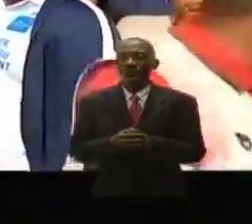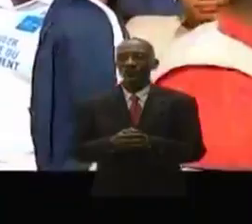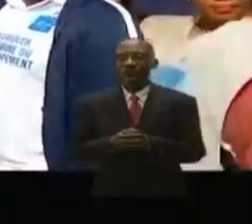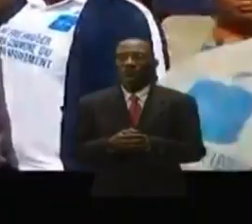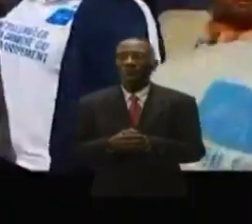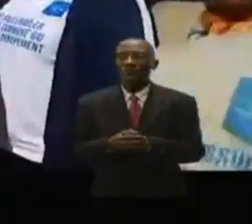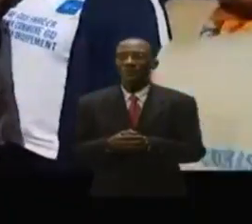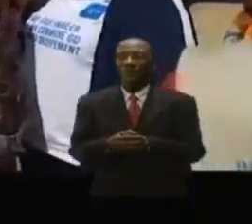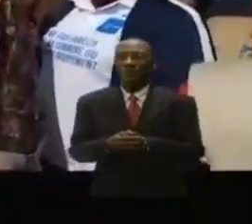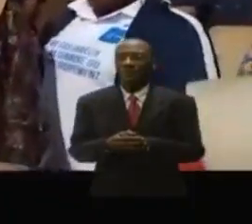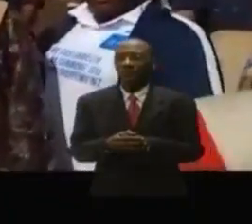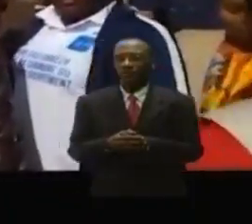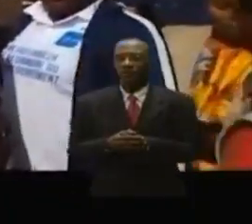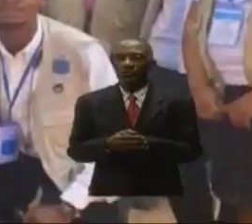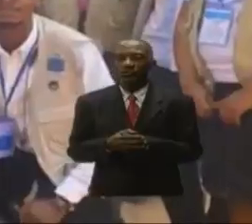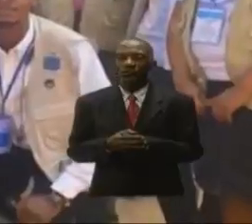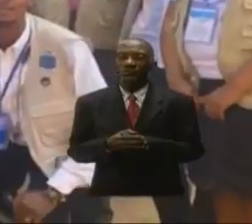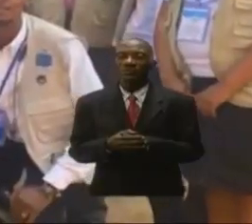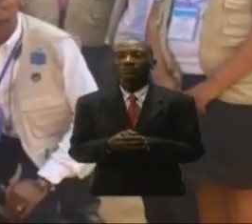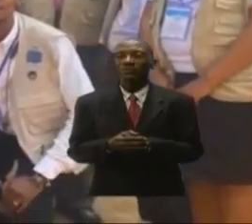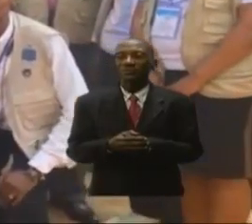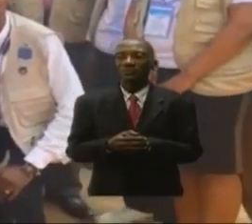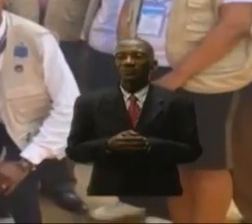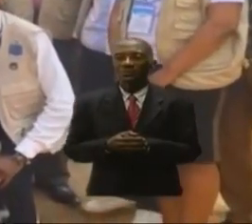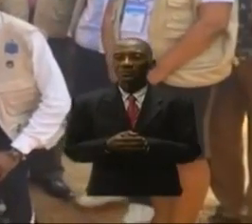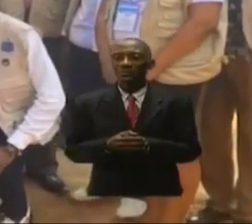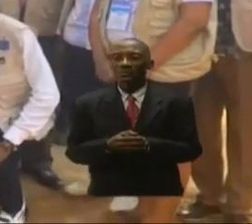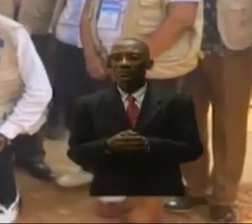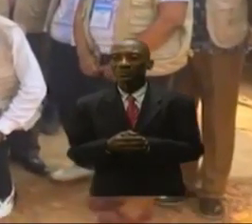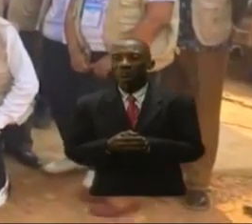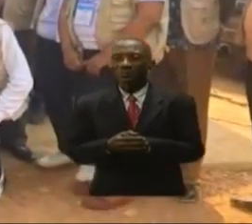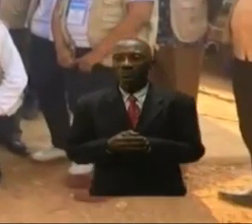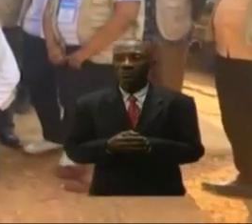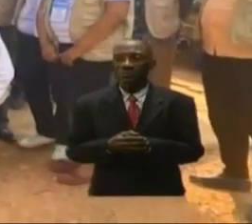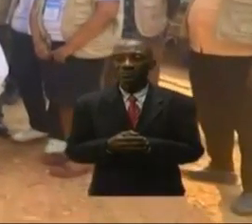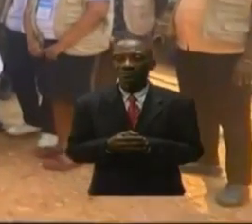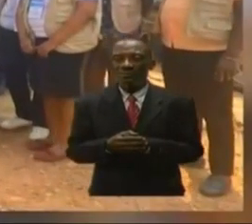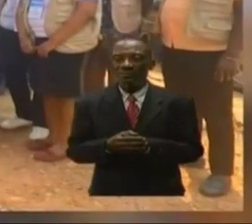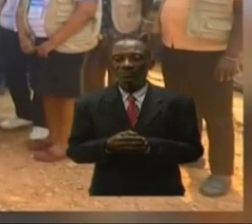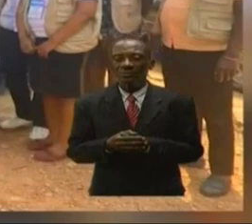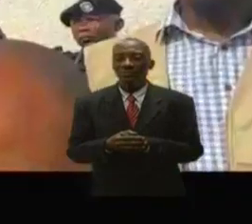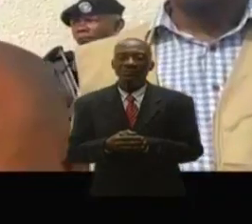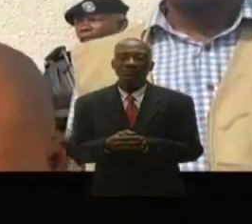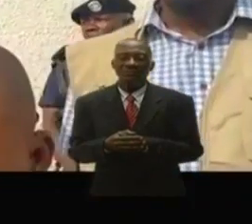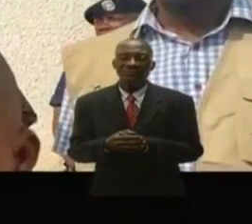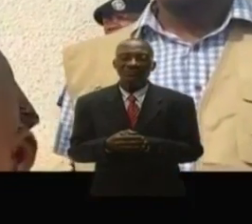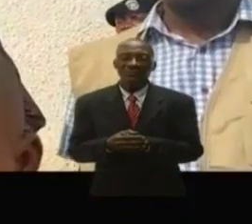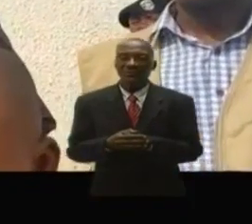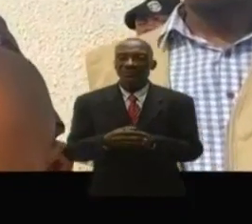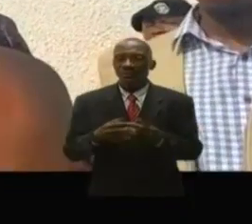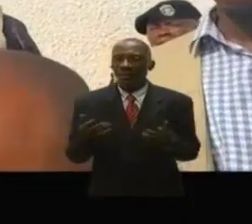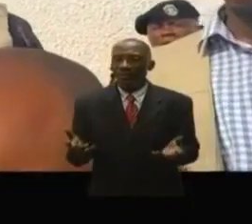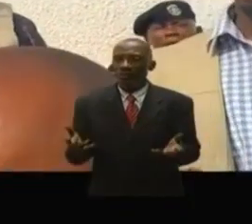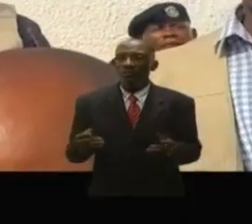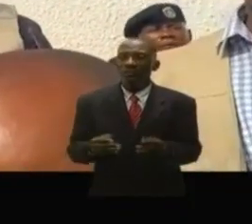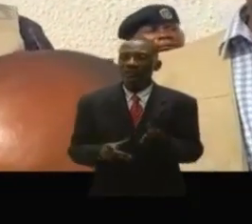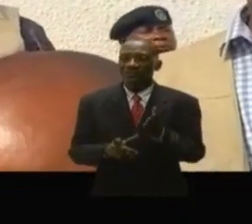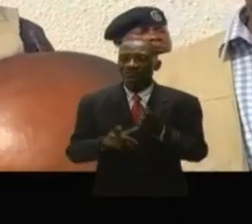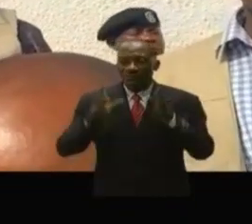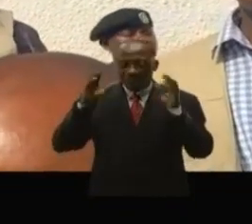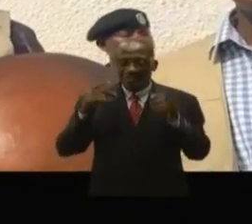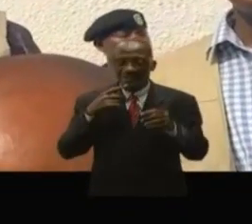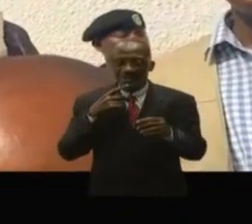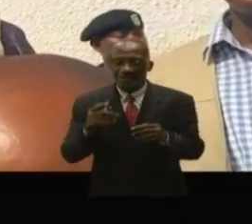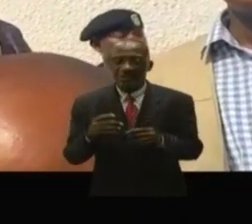les territoires de Lupatapata et Kabea Kamwanga comme troisième étape de sa tournée. Nous tenons à attirer l'attention